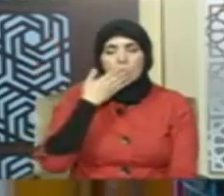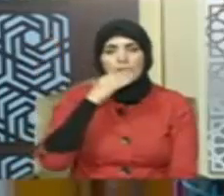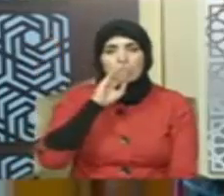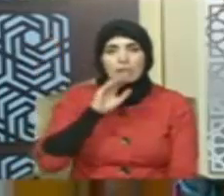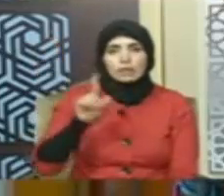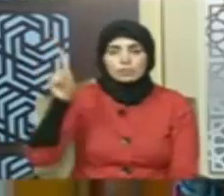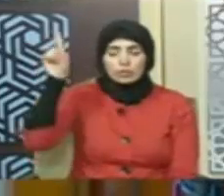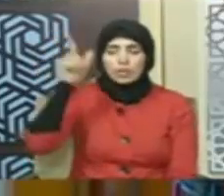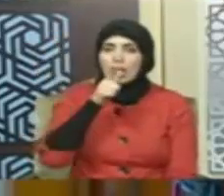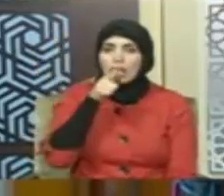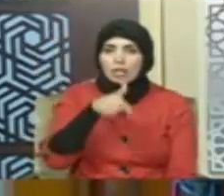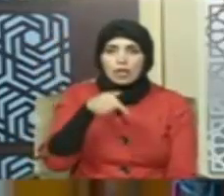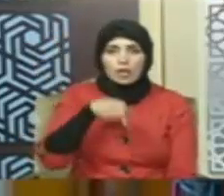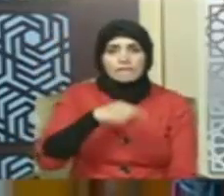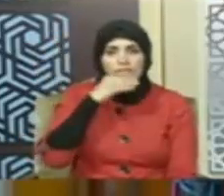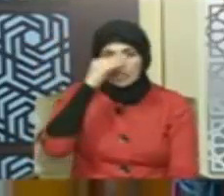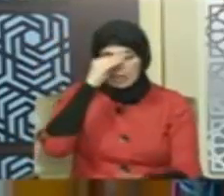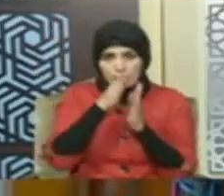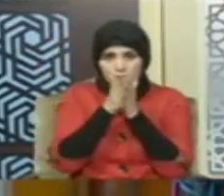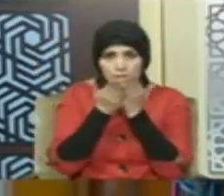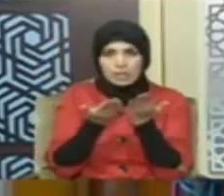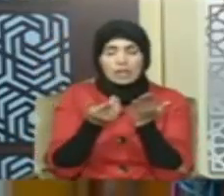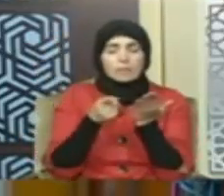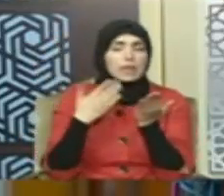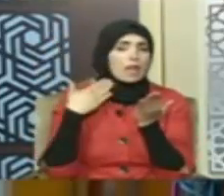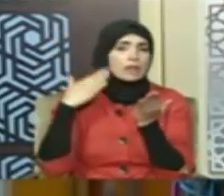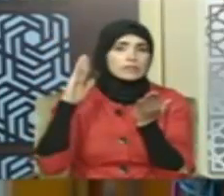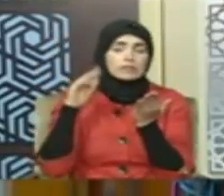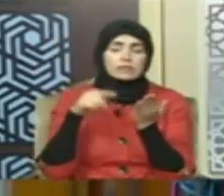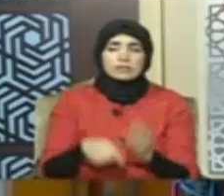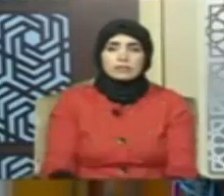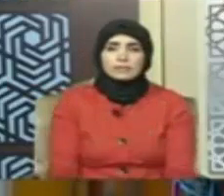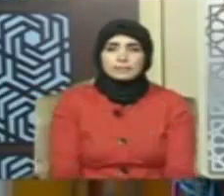الحمد لله القائل في كتابه العزيز: